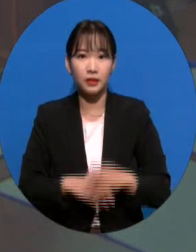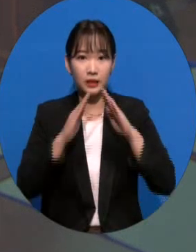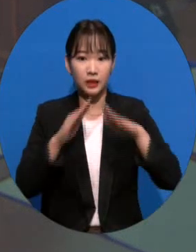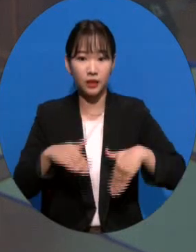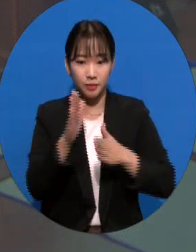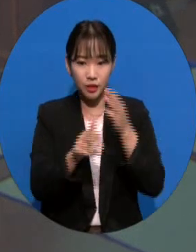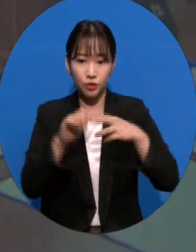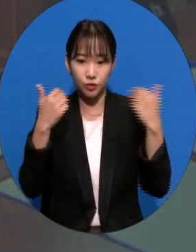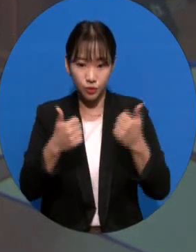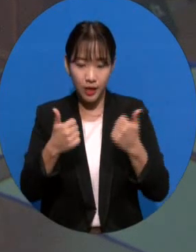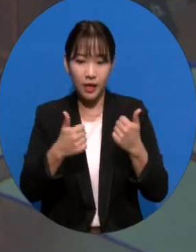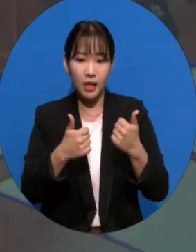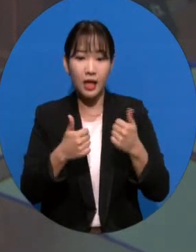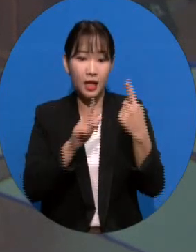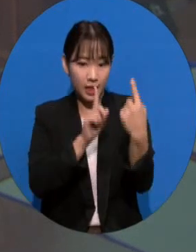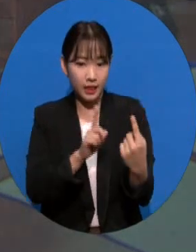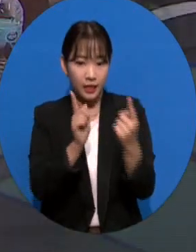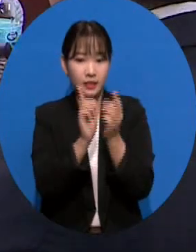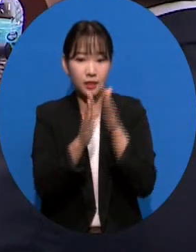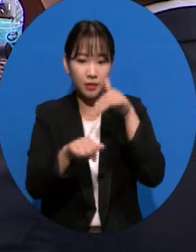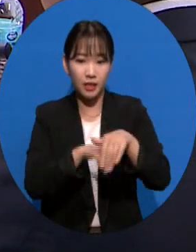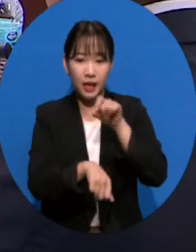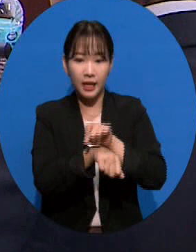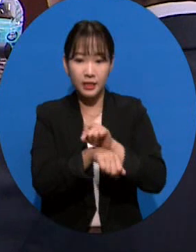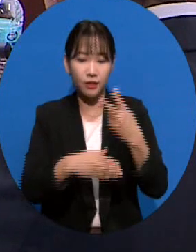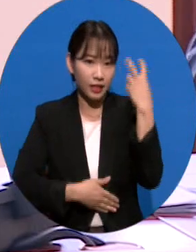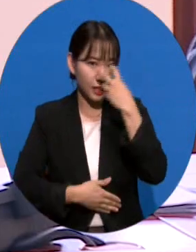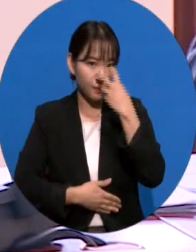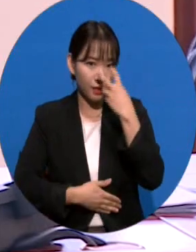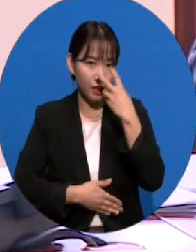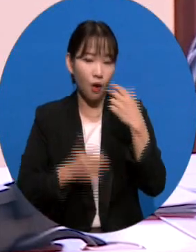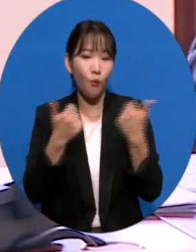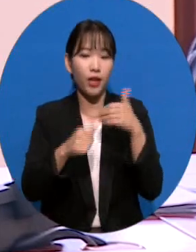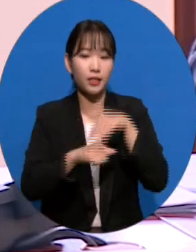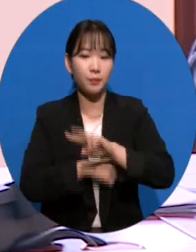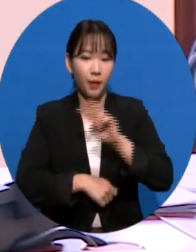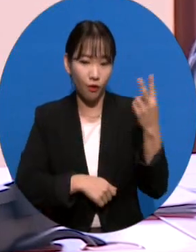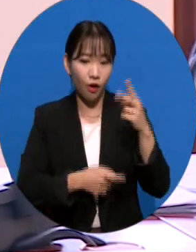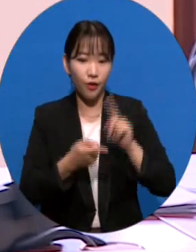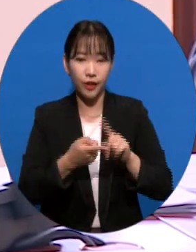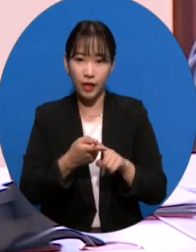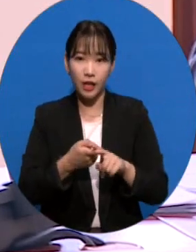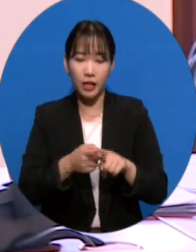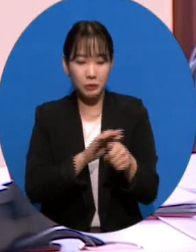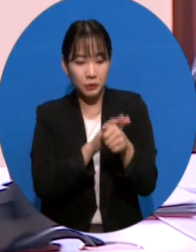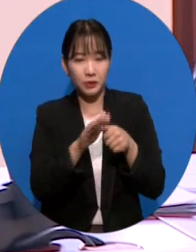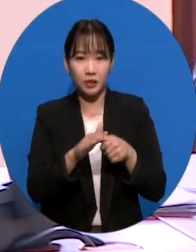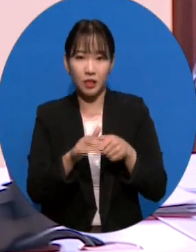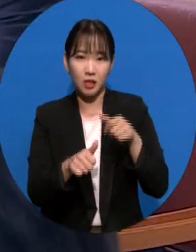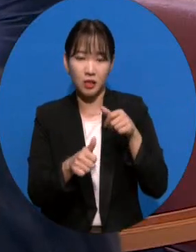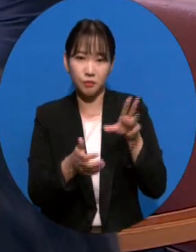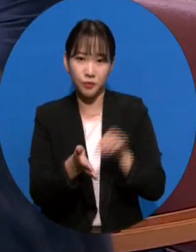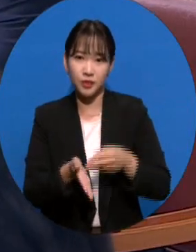전남 시 군의회 들의 일대일 대면 방식 의 행정사무감사를 회의 방식으로 변경하는 것에 대해 소극적이라는 지적이